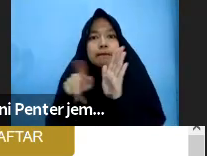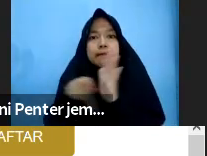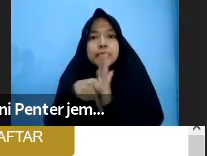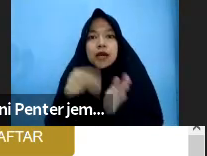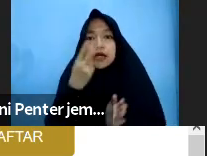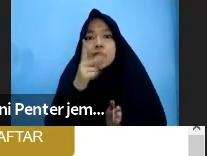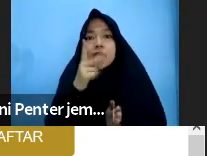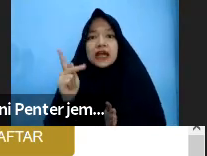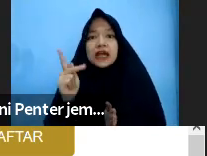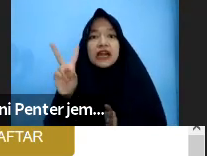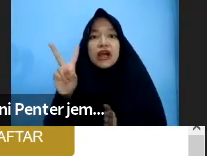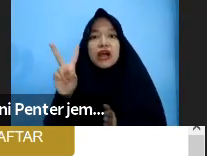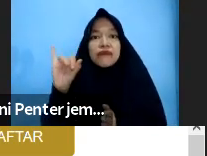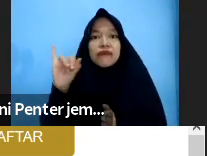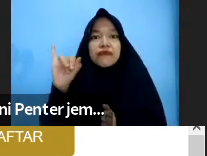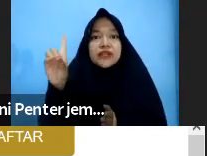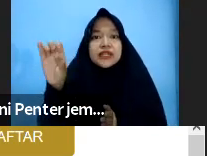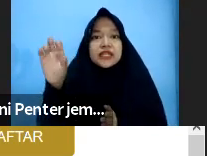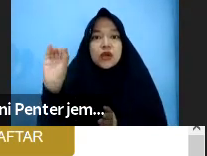hai